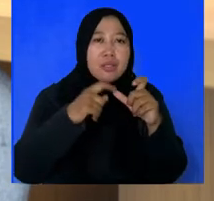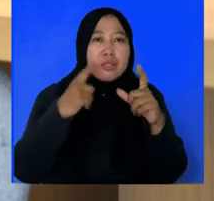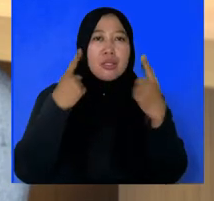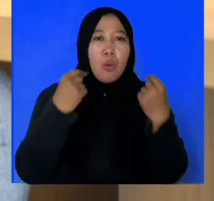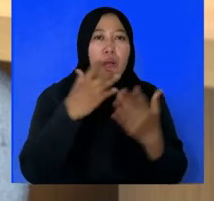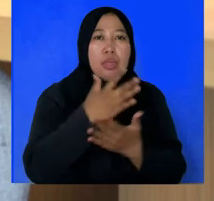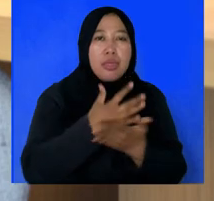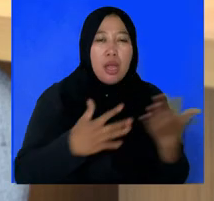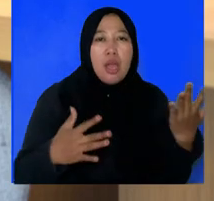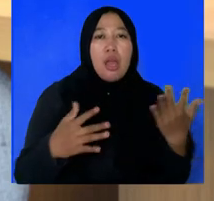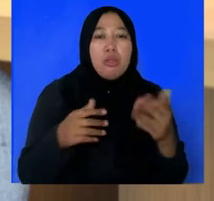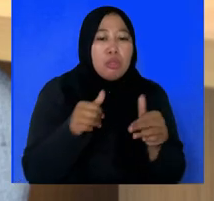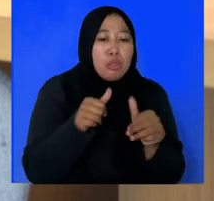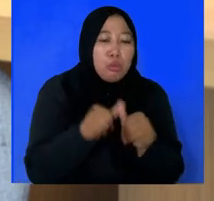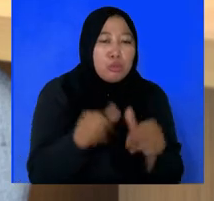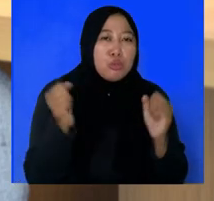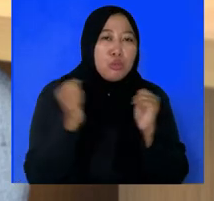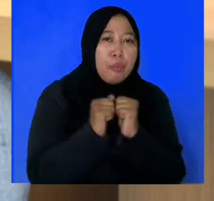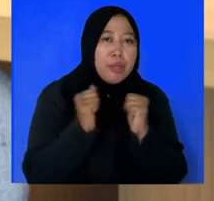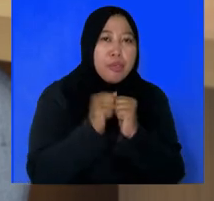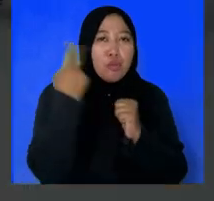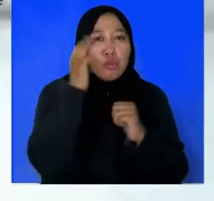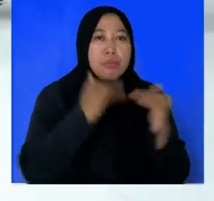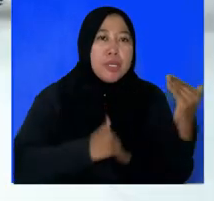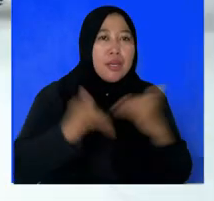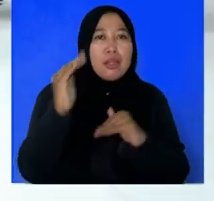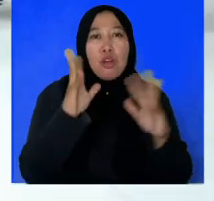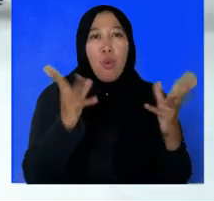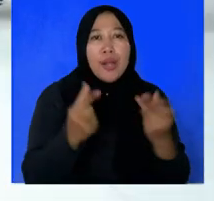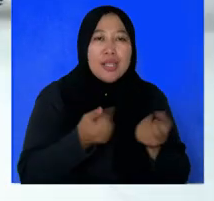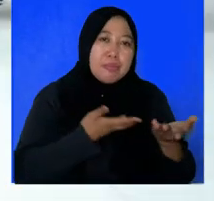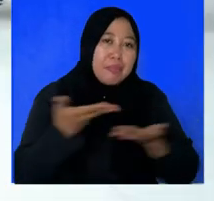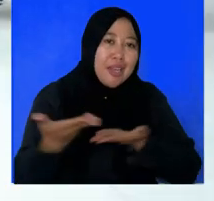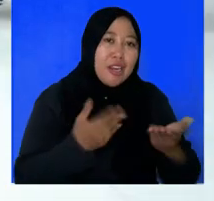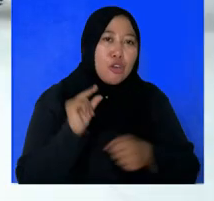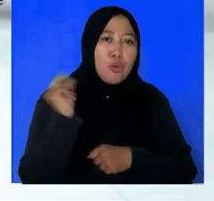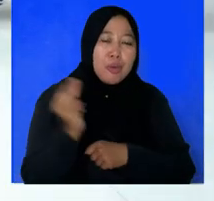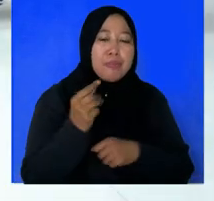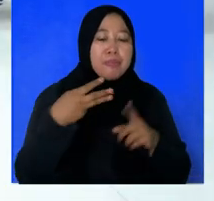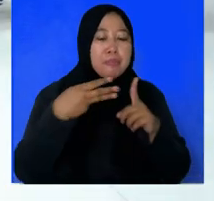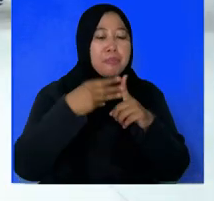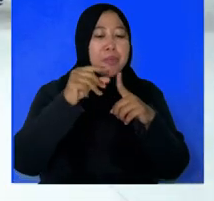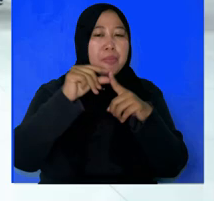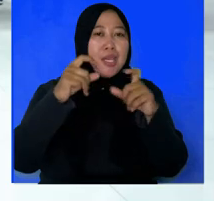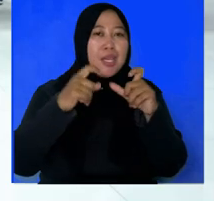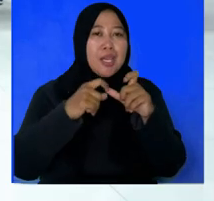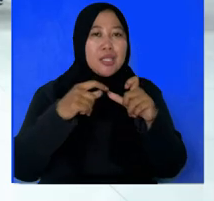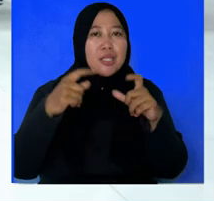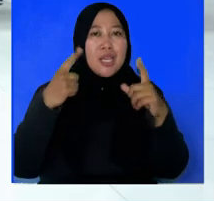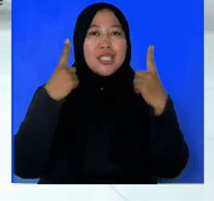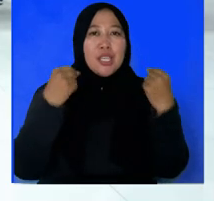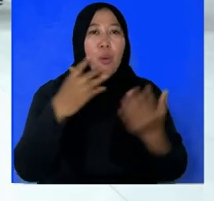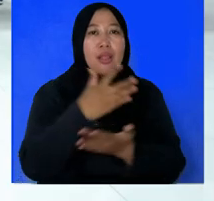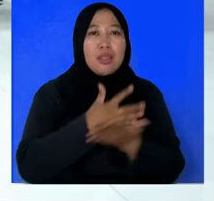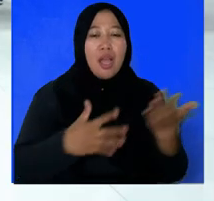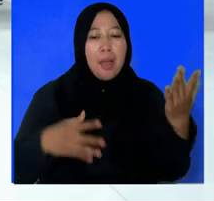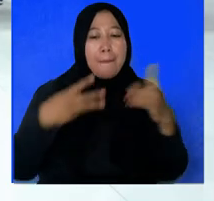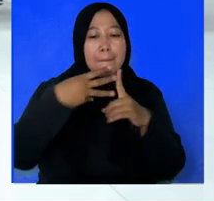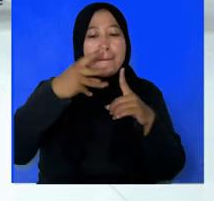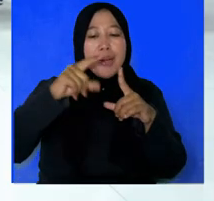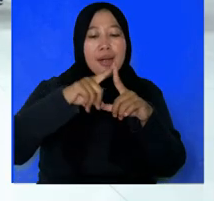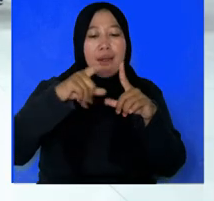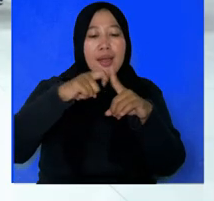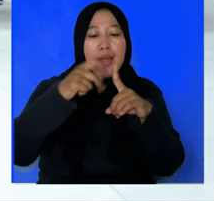dalam peningkatan kualitas pelayanan publik. BPS Provinsi Jawa Tengah berakhlak